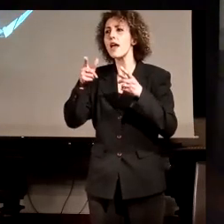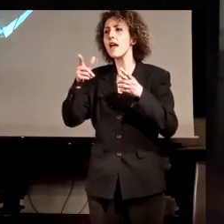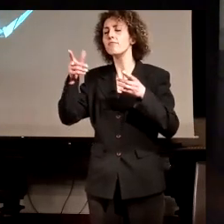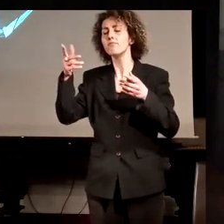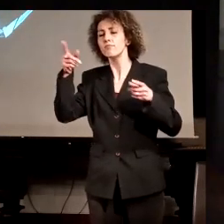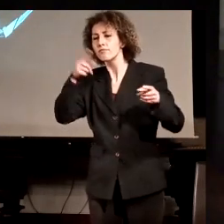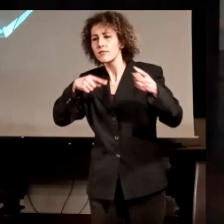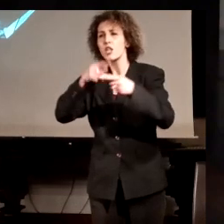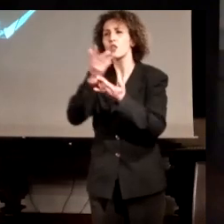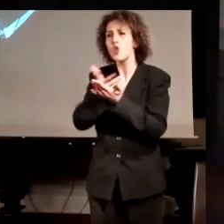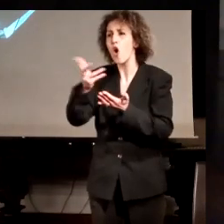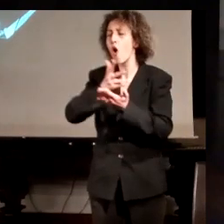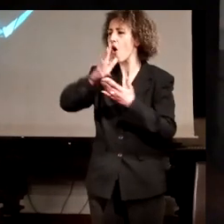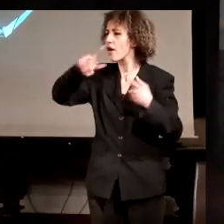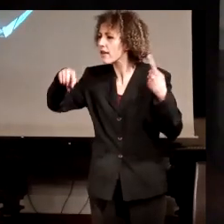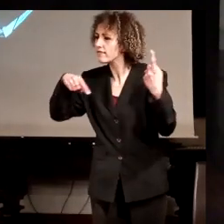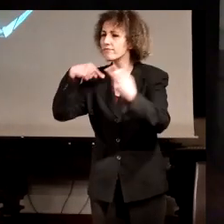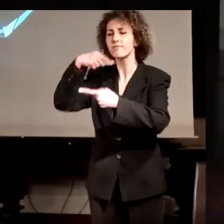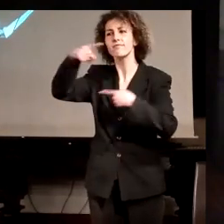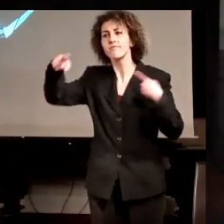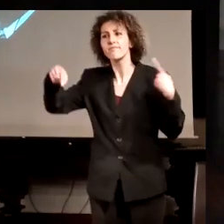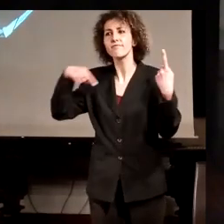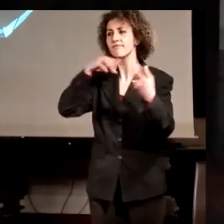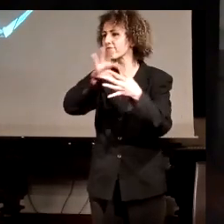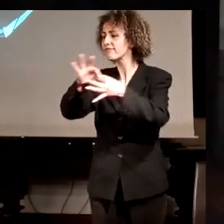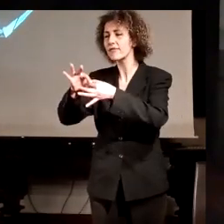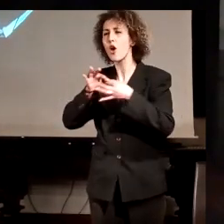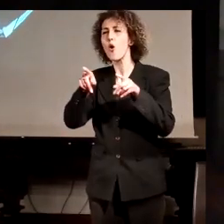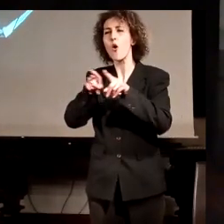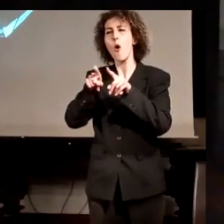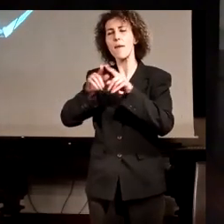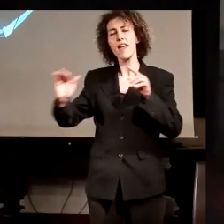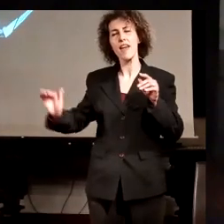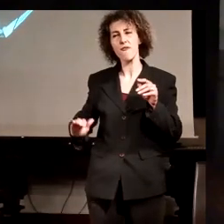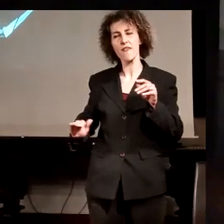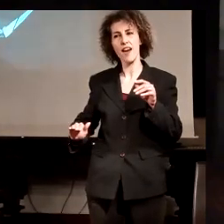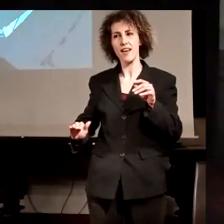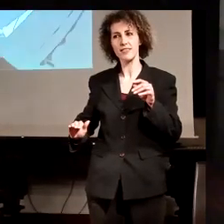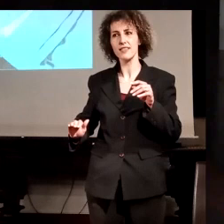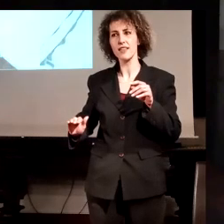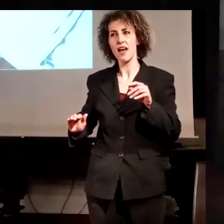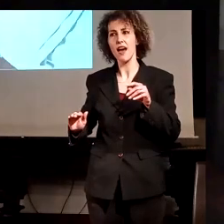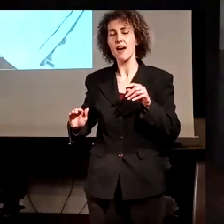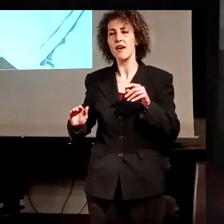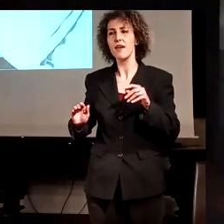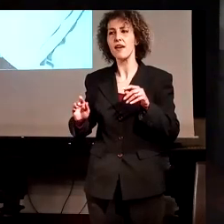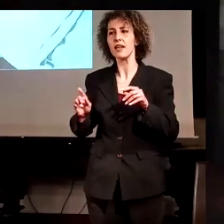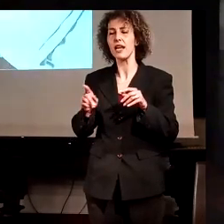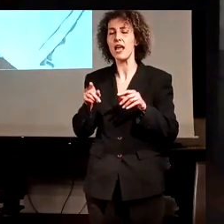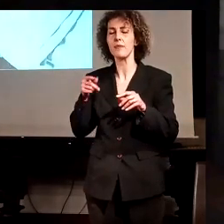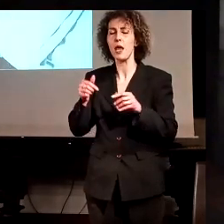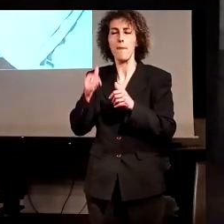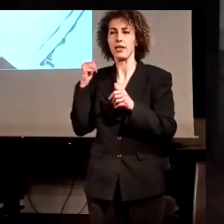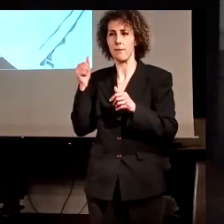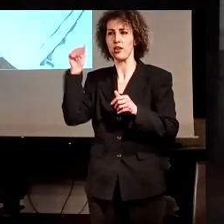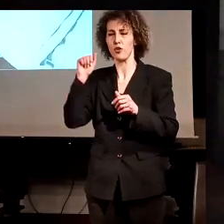di storie racconti temi un po come l'infanzia di cui a cui ha accennato antonella e quello che